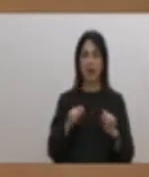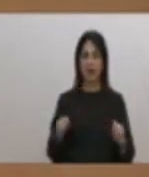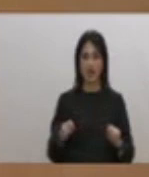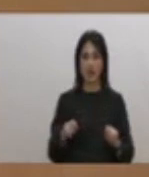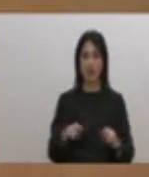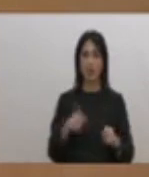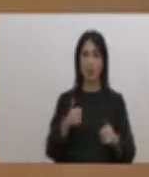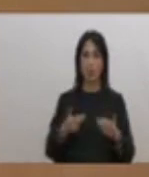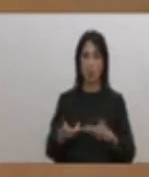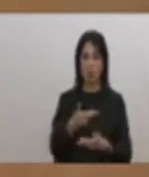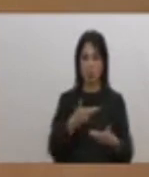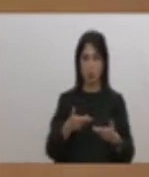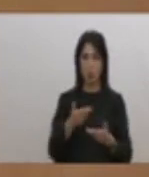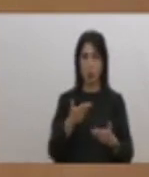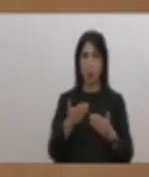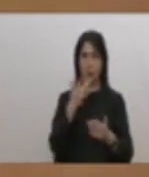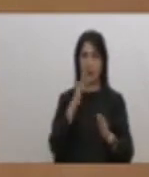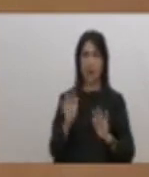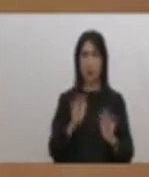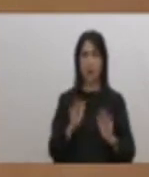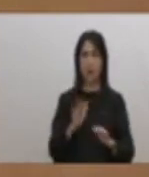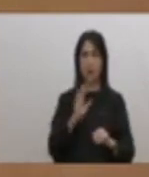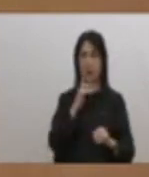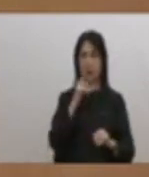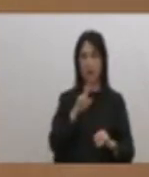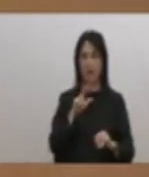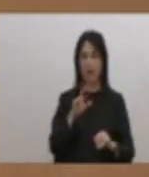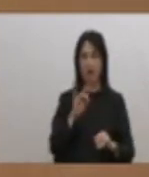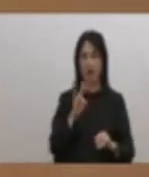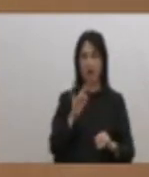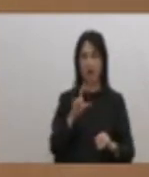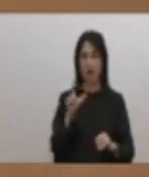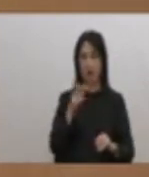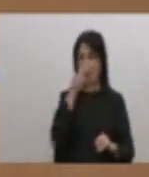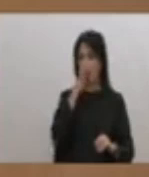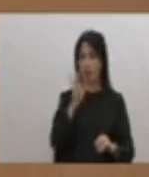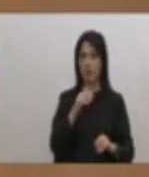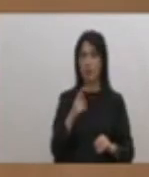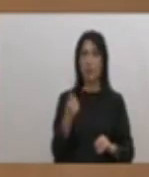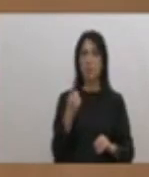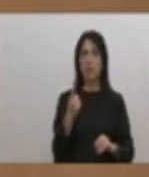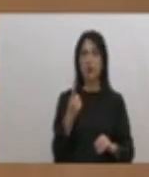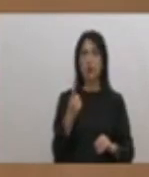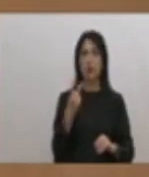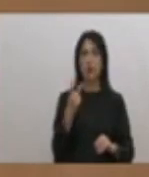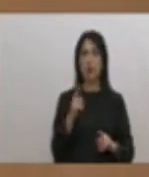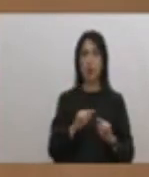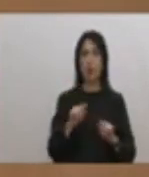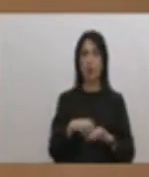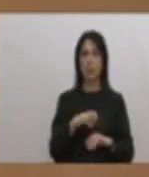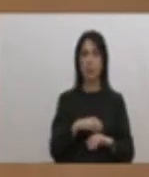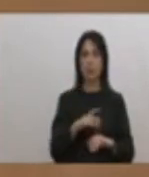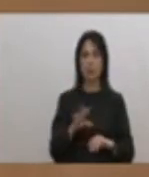მონაწილეობითი კონკურენტული, თუ ნაციონალურ მოძრაობას და ქალბატონ დეკანოიზის არ მოსწონთ ის, რომ მარტო ორი ოპოზიციური პარტია